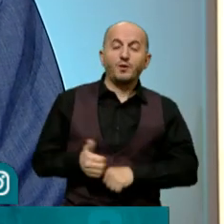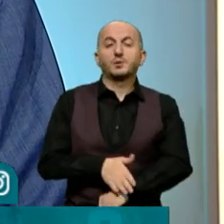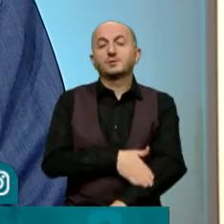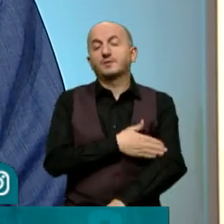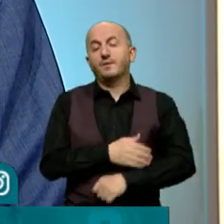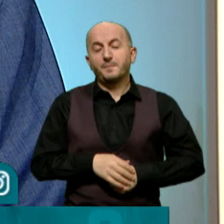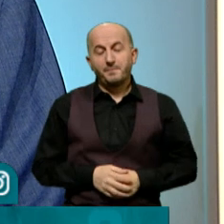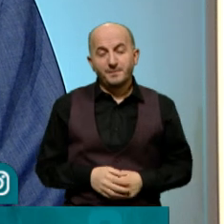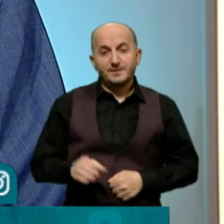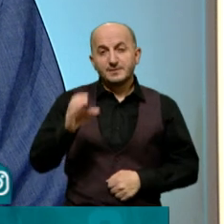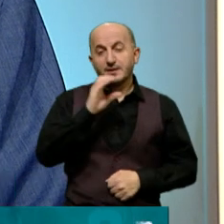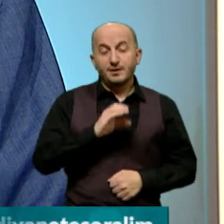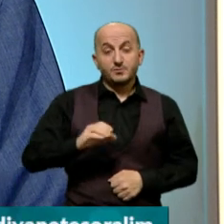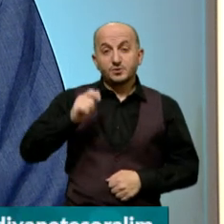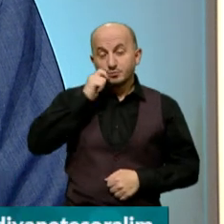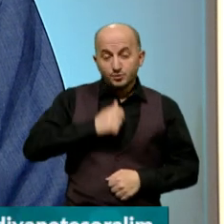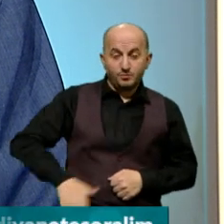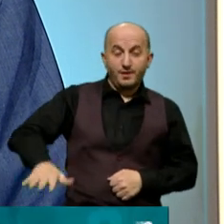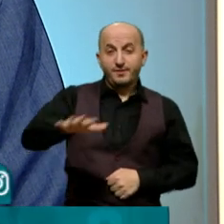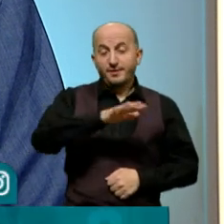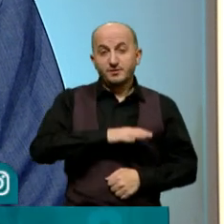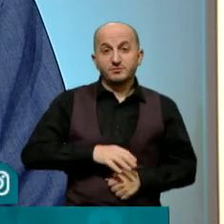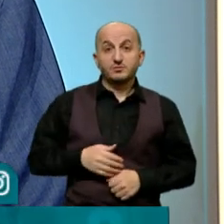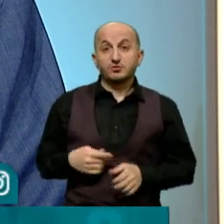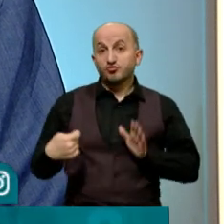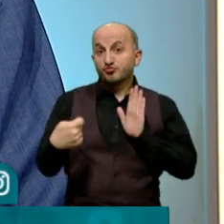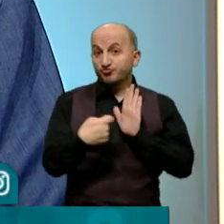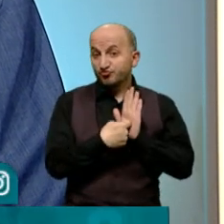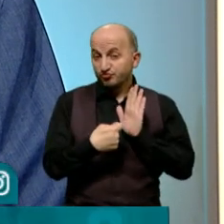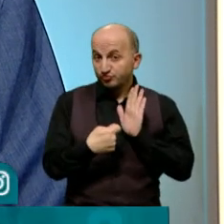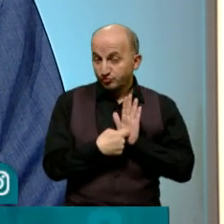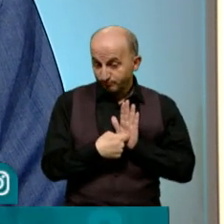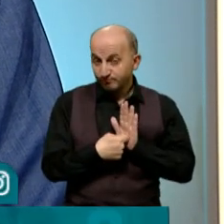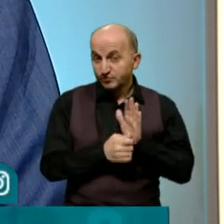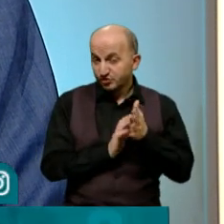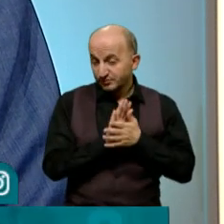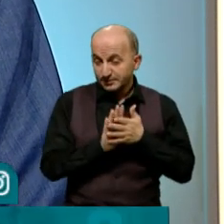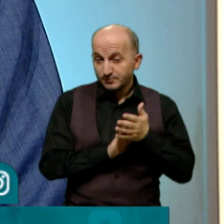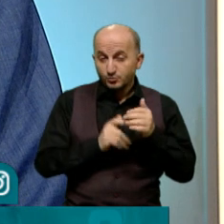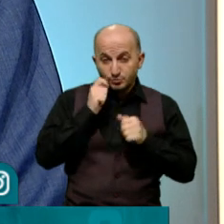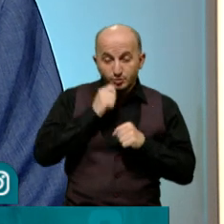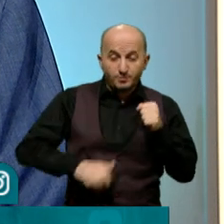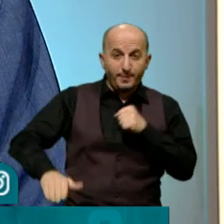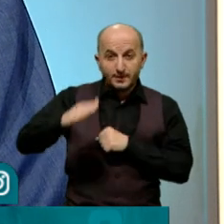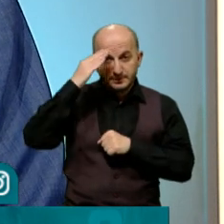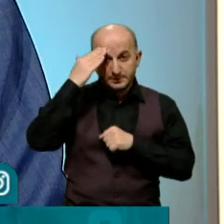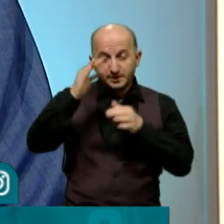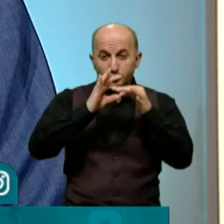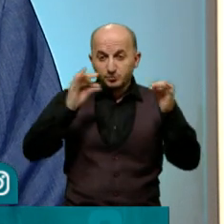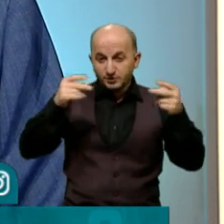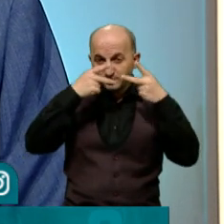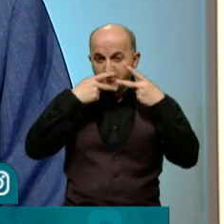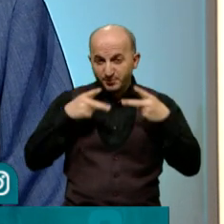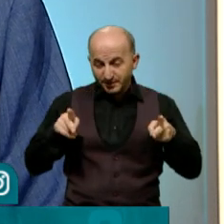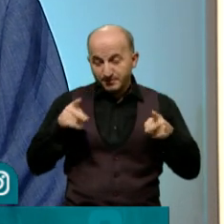Yani İslam'ın, Müslümanların şiarındandır. Müslümanların selam şekli de bellidir.